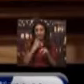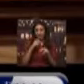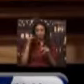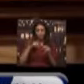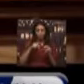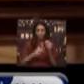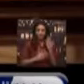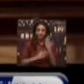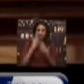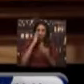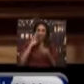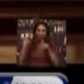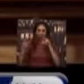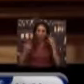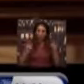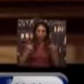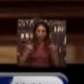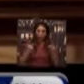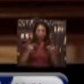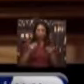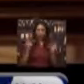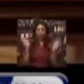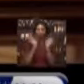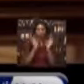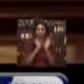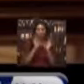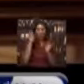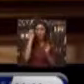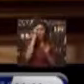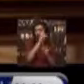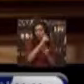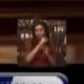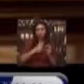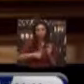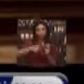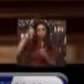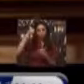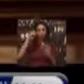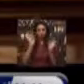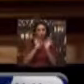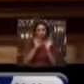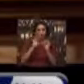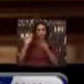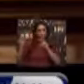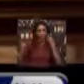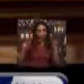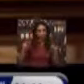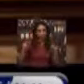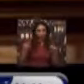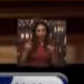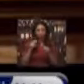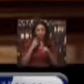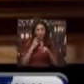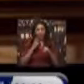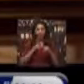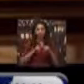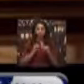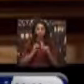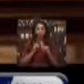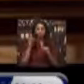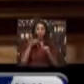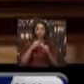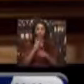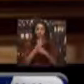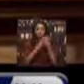هل لسه الحب أو لسه الناس بتحب بنفس المفهوم اللي كان موجود في الفيلم ده برومانسيته باللوعة الحب